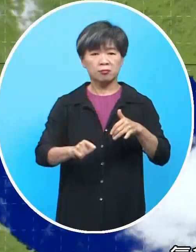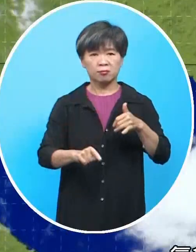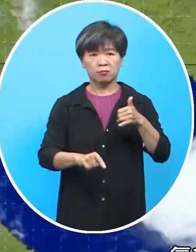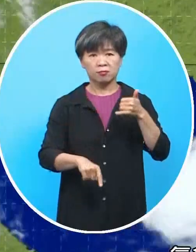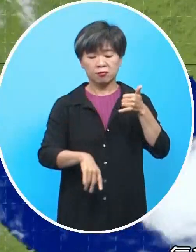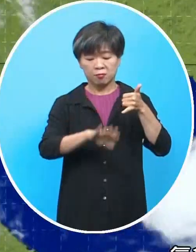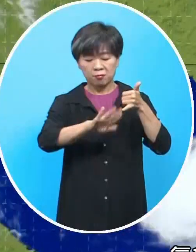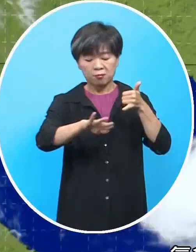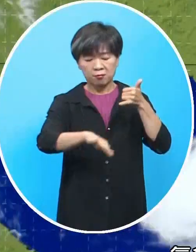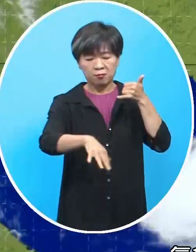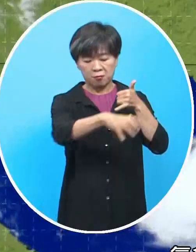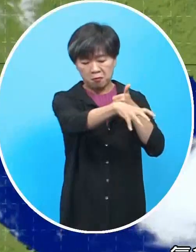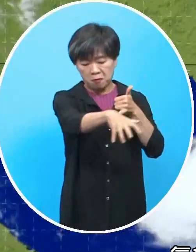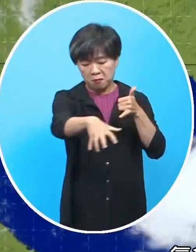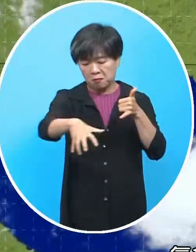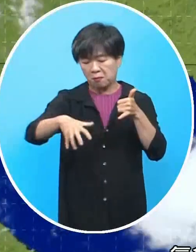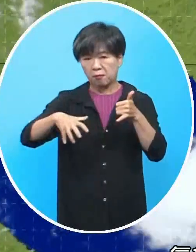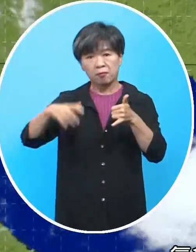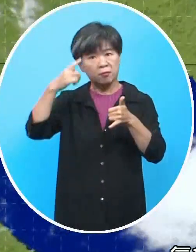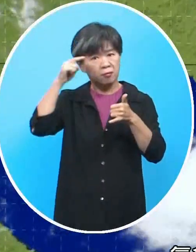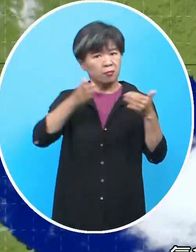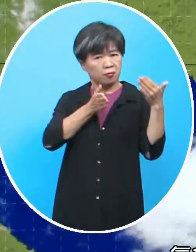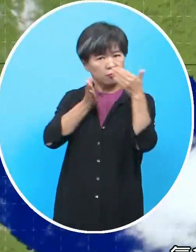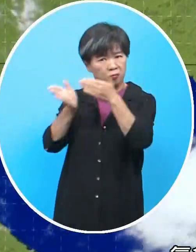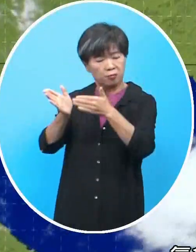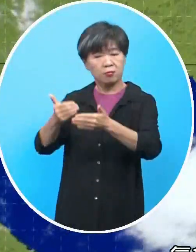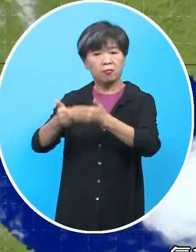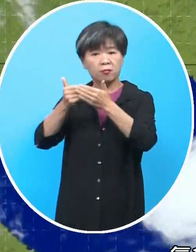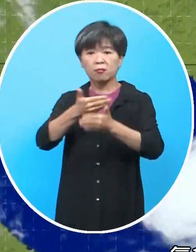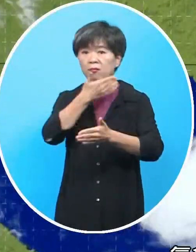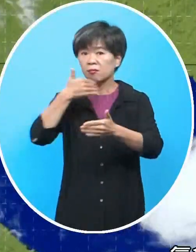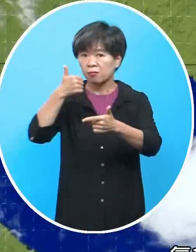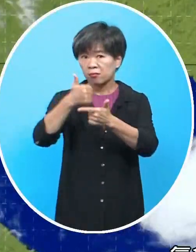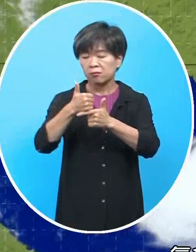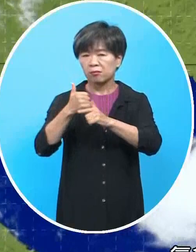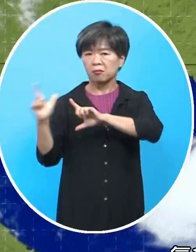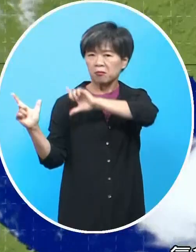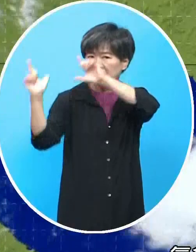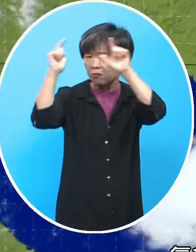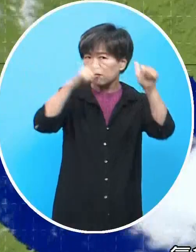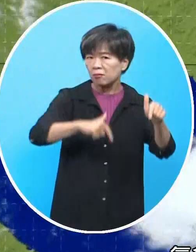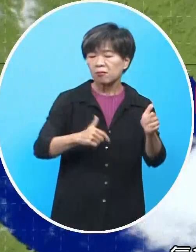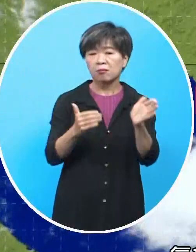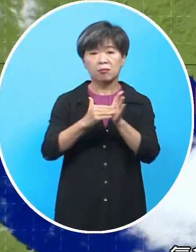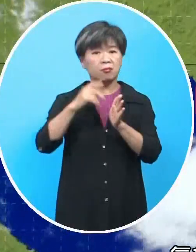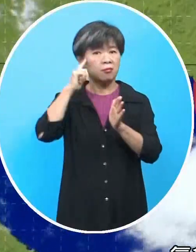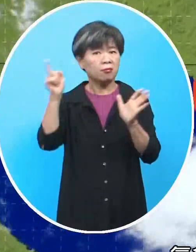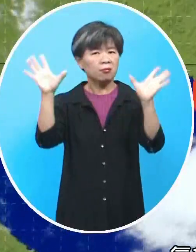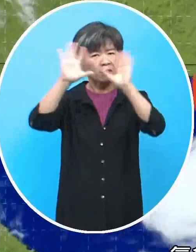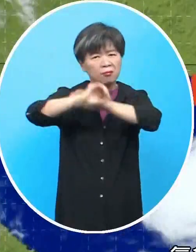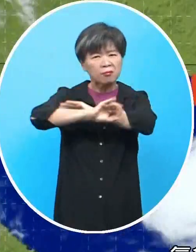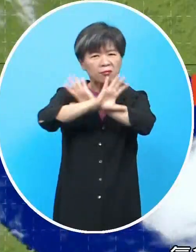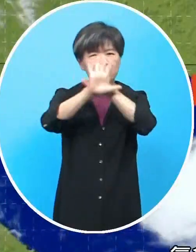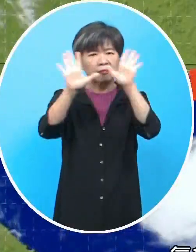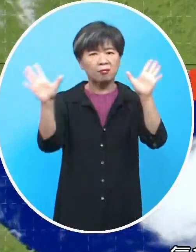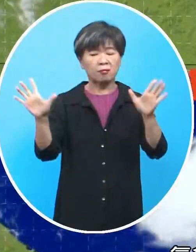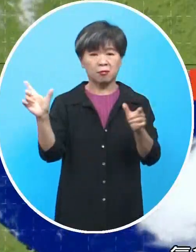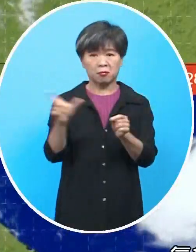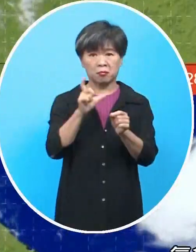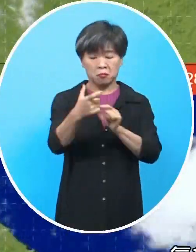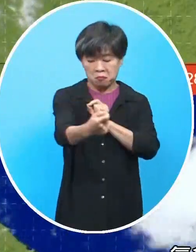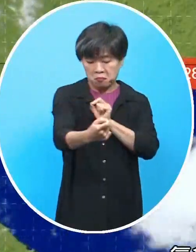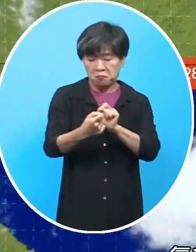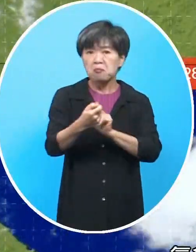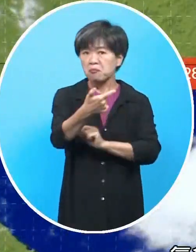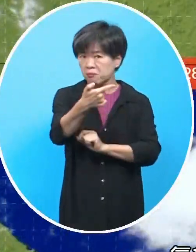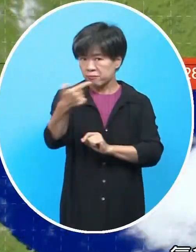的南部，在明天进入中国的福建。所以今天一整天到明天的清晨，会是台风距离我们最靠近的